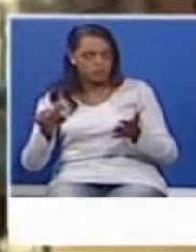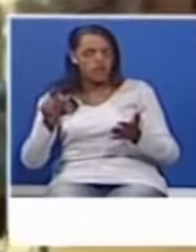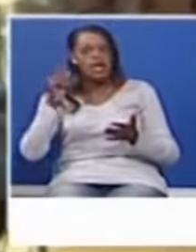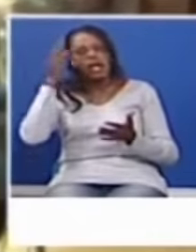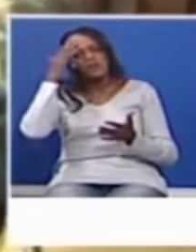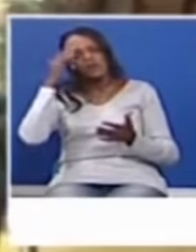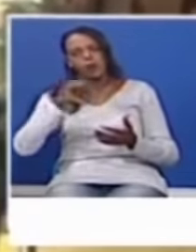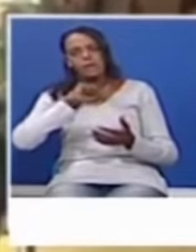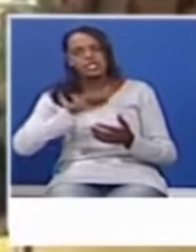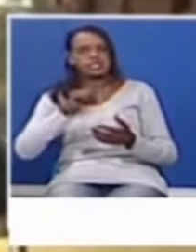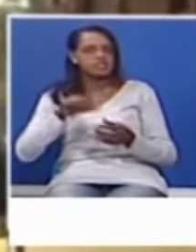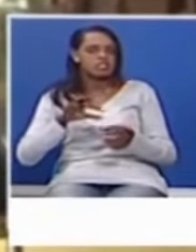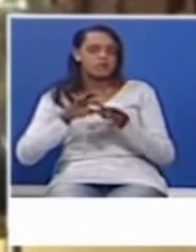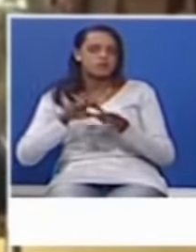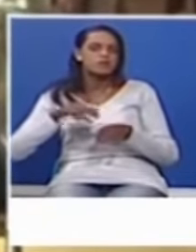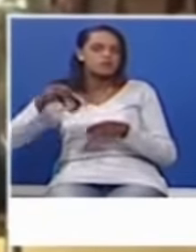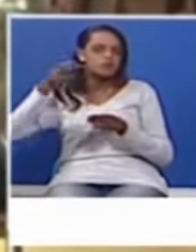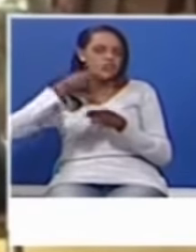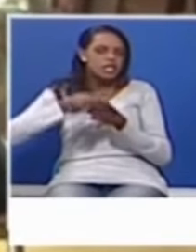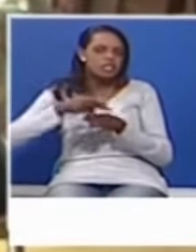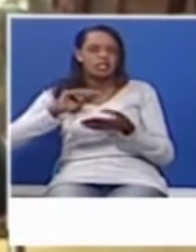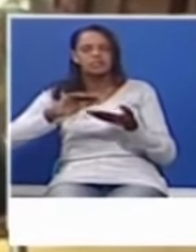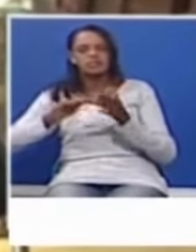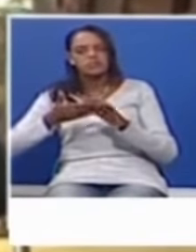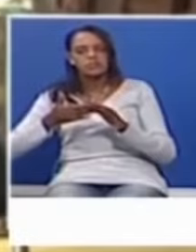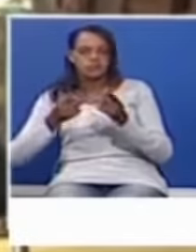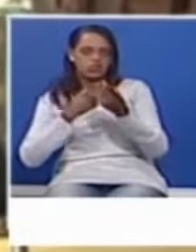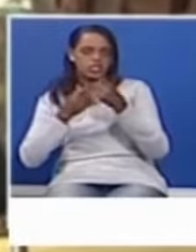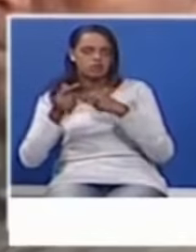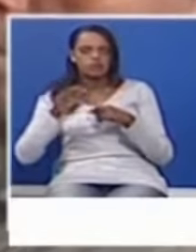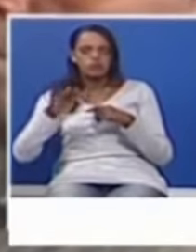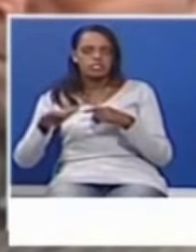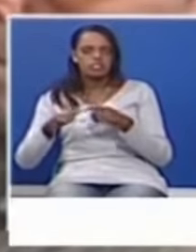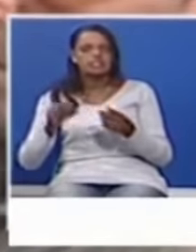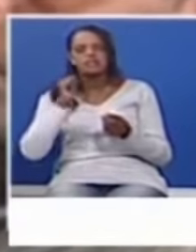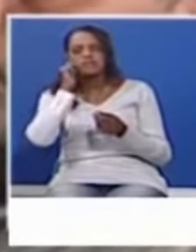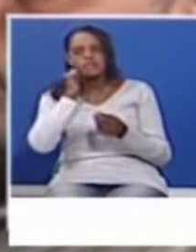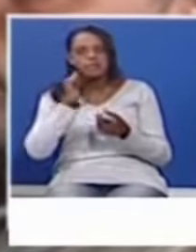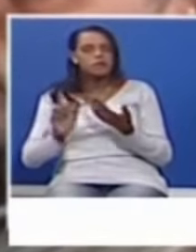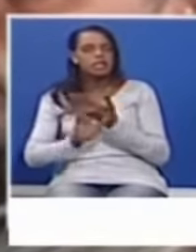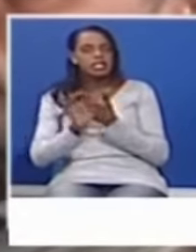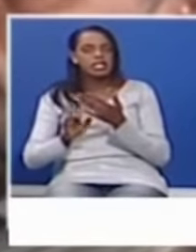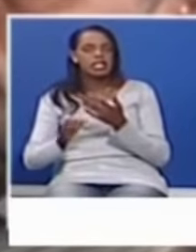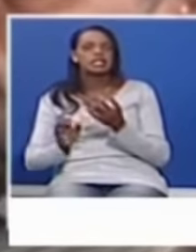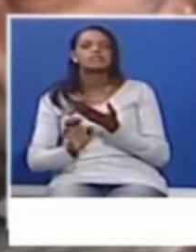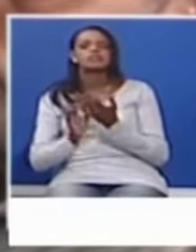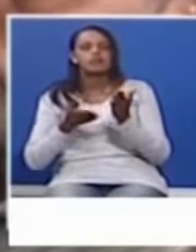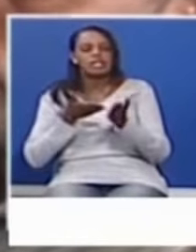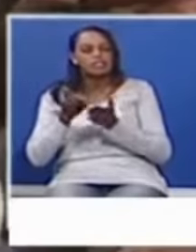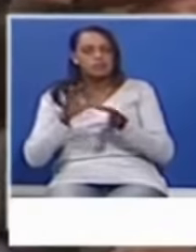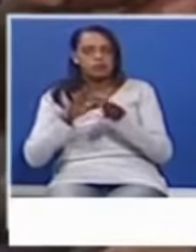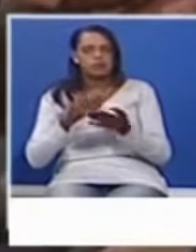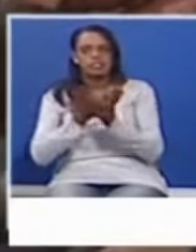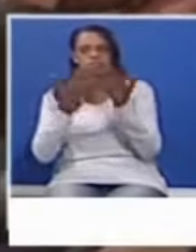ኣፍልጦ መንእሰያት ኣብቲ ሕማም ክብ ንምባልን ንሓድሕዶም ዝዝትይሉ ባይታ ንምጥጣሕን ኣድማዕ ሜላ ኣብ ምክልኻል ተመሓላለፍቲ ሕማማት ከም ዝኾነ